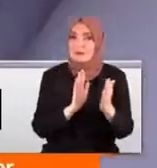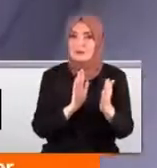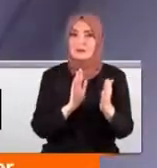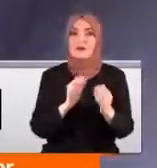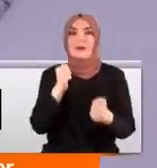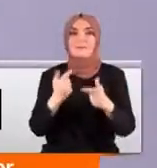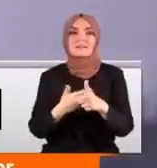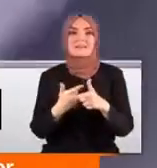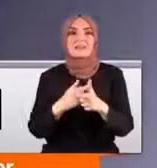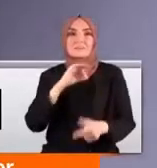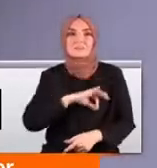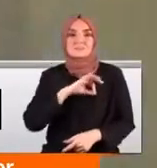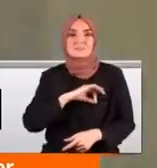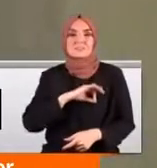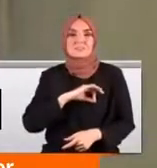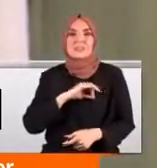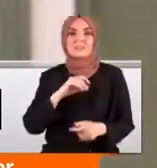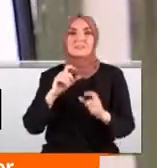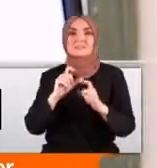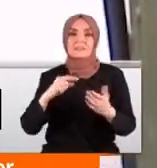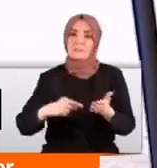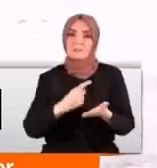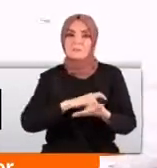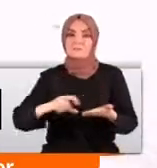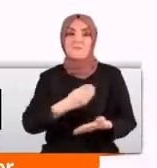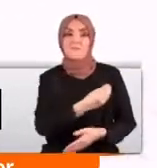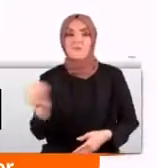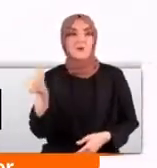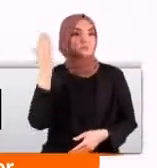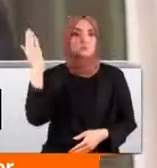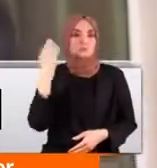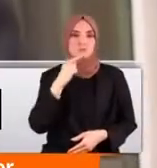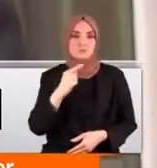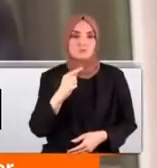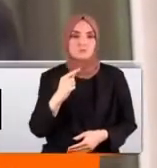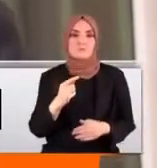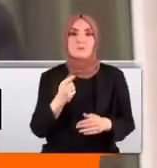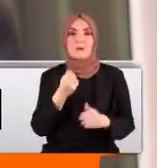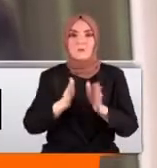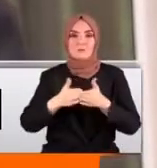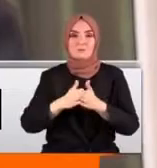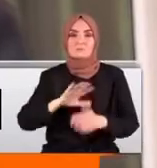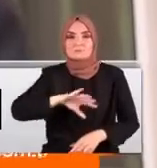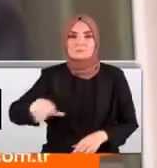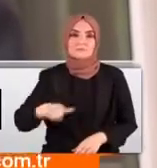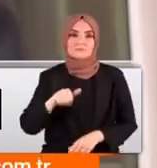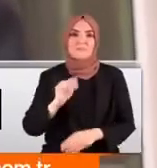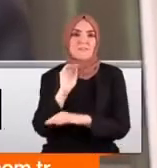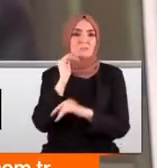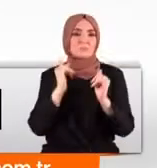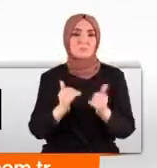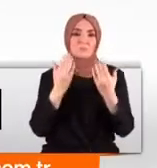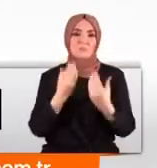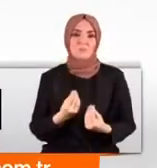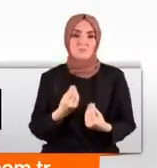lira gibi bize bir zararı var. Cüzdanını çaldırdı, hayatı kabusa döndü. Bu şahıs benim adıma Türkiye'nin dört bir yanında